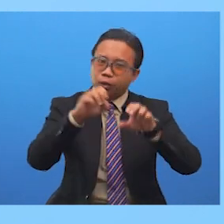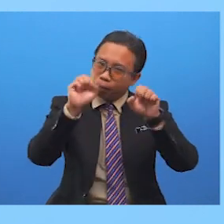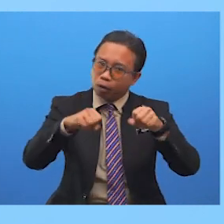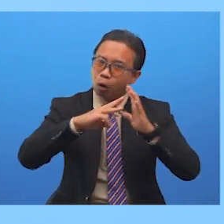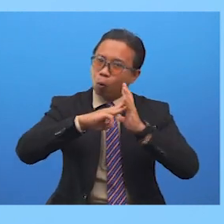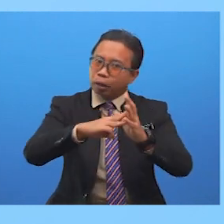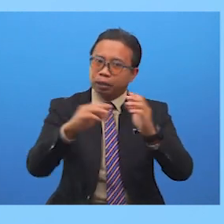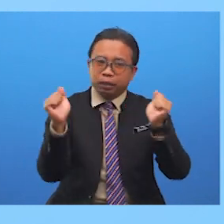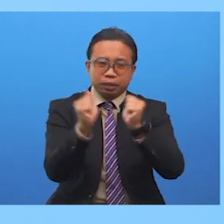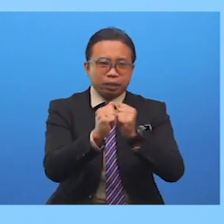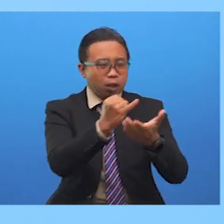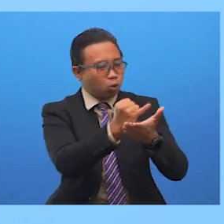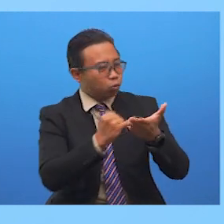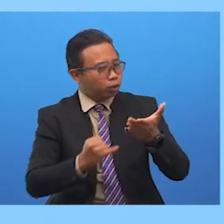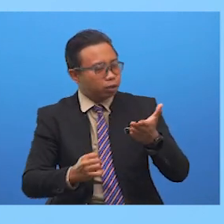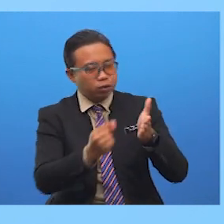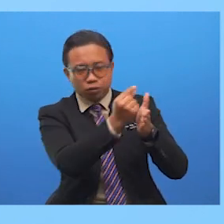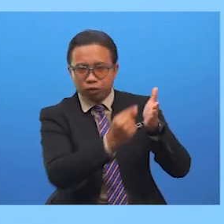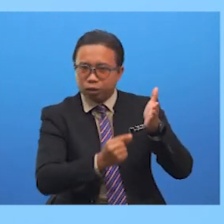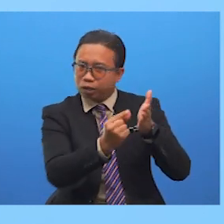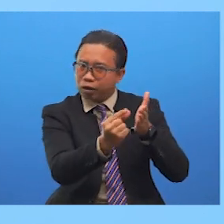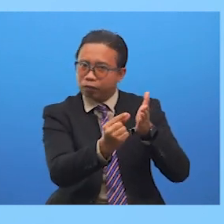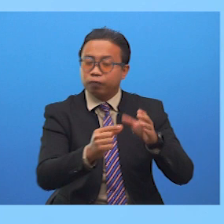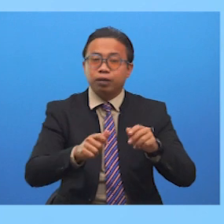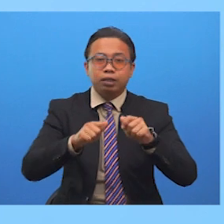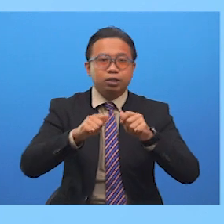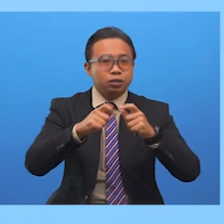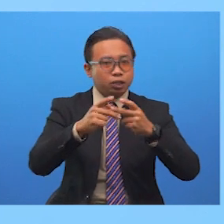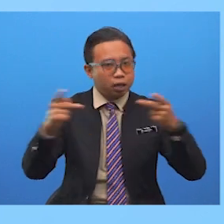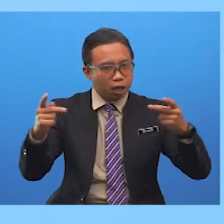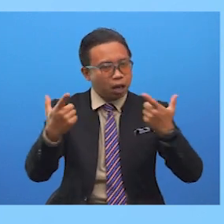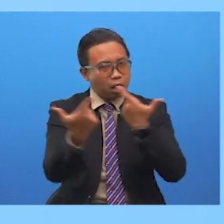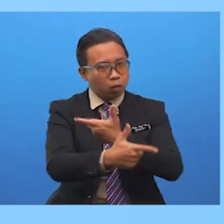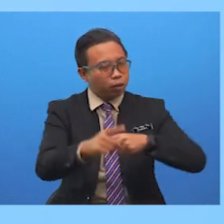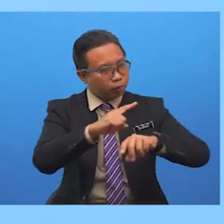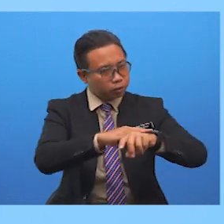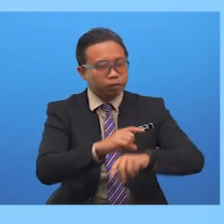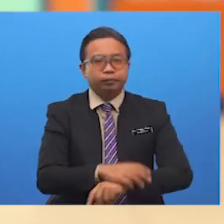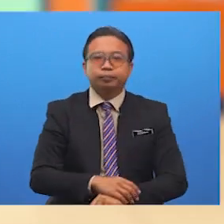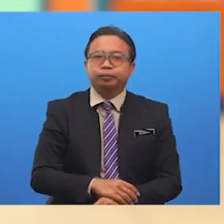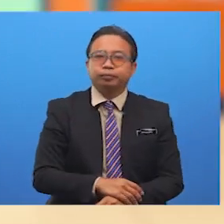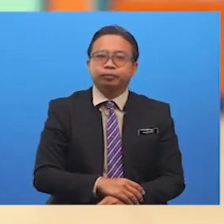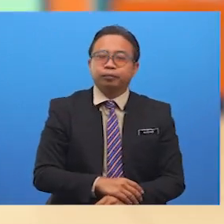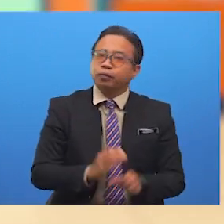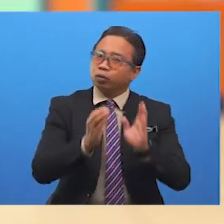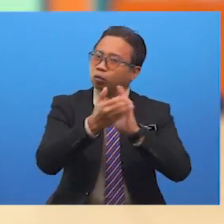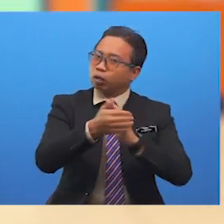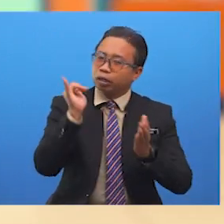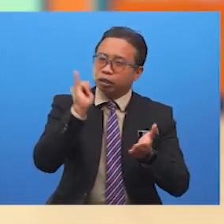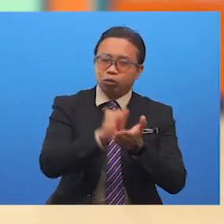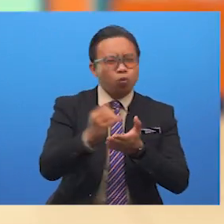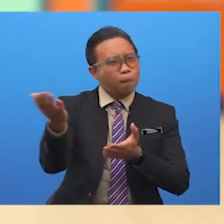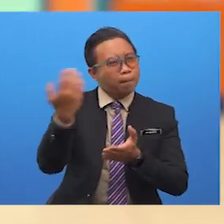diwakilkan dengan melukis grafik gerak melawan masa oleh itu